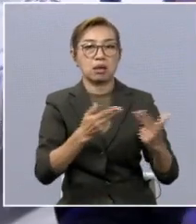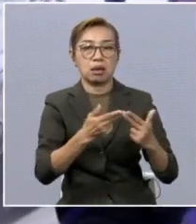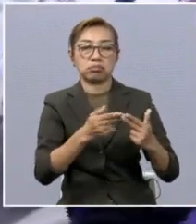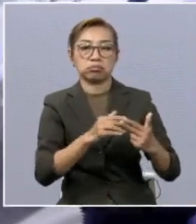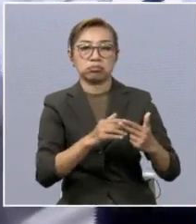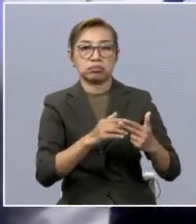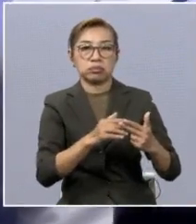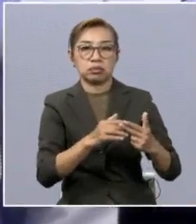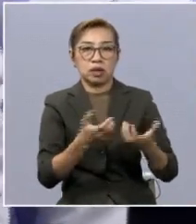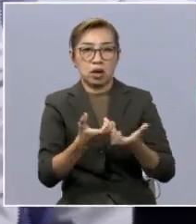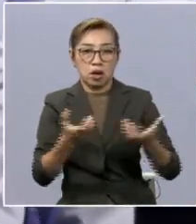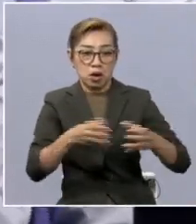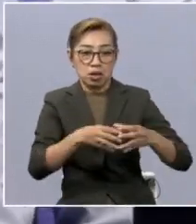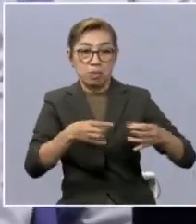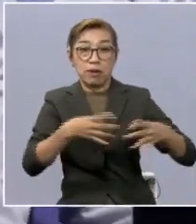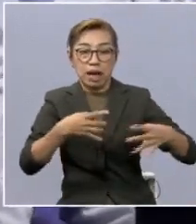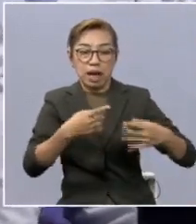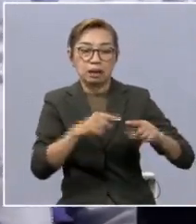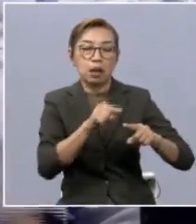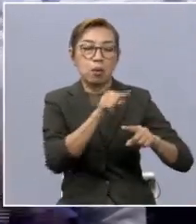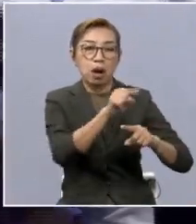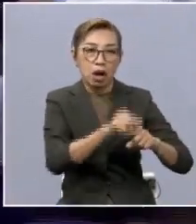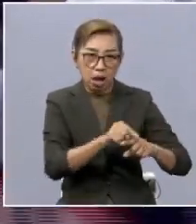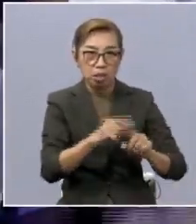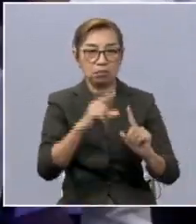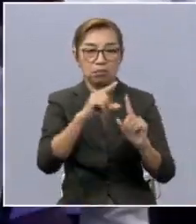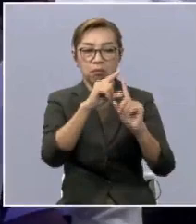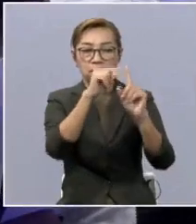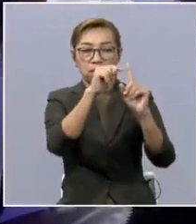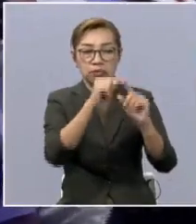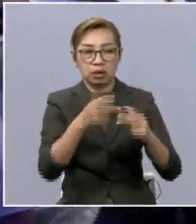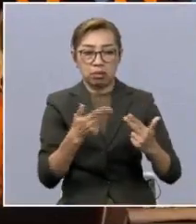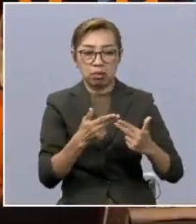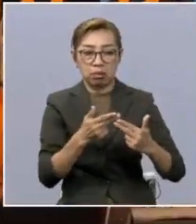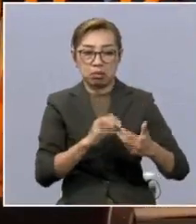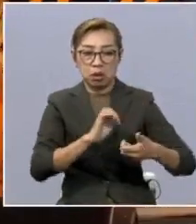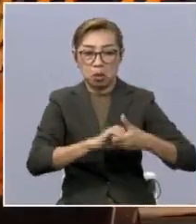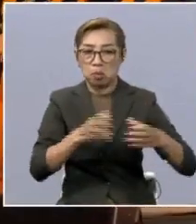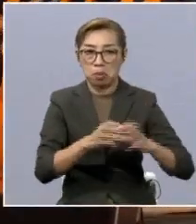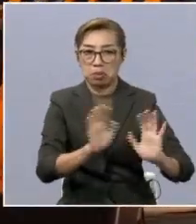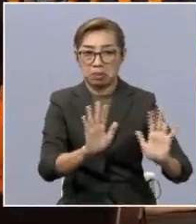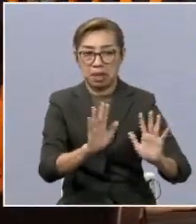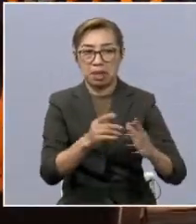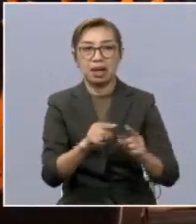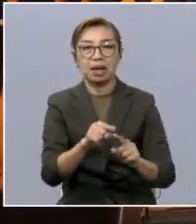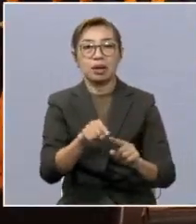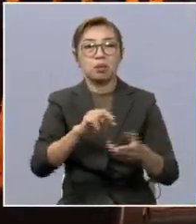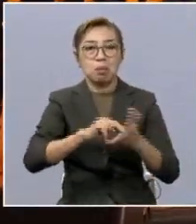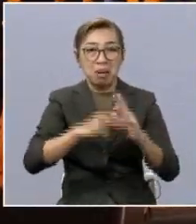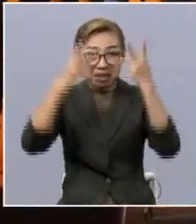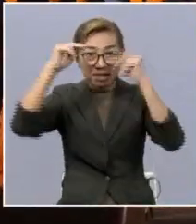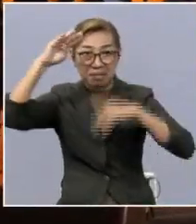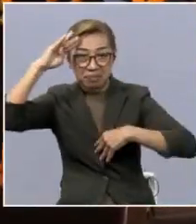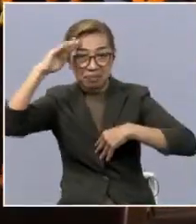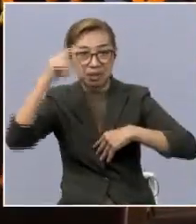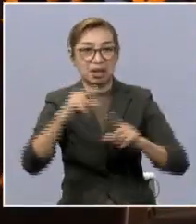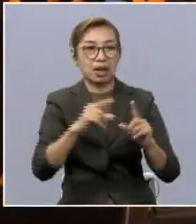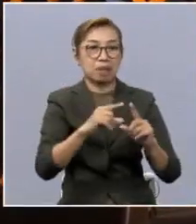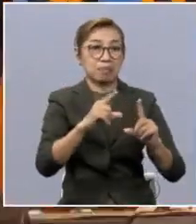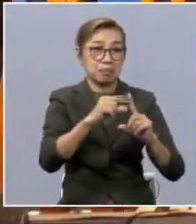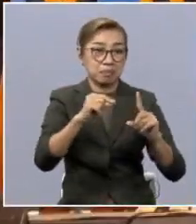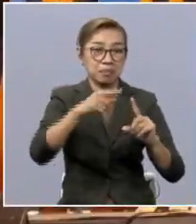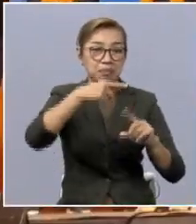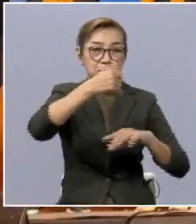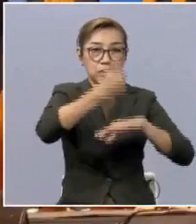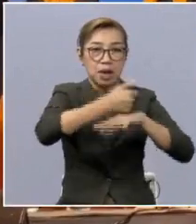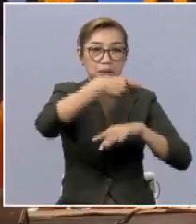งไม่ได้เห็นภาพบิ๊กตู่เนี่ยนะฮะจับมือกับคุณพิธาเพราะฉะนั้นใครเป็นรัฐบาลก็น่าจะชอบสูตรนี้เห็นว่าฝ่ายค้านทำงานร่วมกันไม่